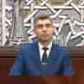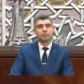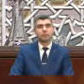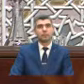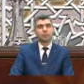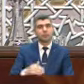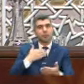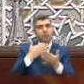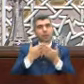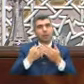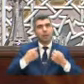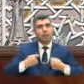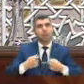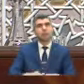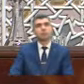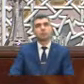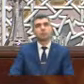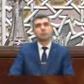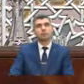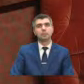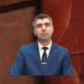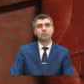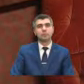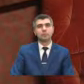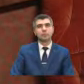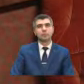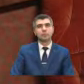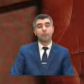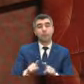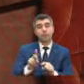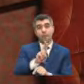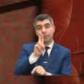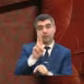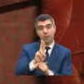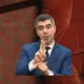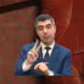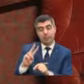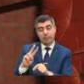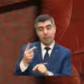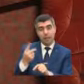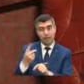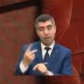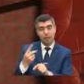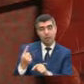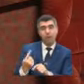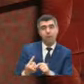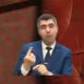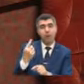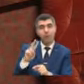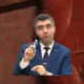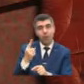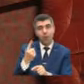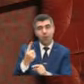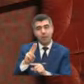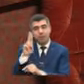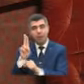شكرا السيده رئيسه. السيدين النائبين، واخا التعقيب الاضافي الثاني ما عنديش علاقة بالأول، ولكن أنا أقول